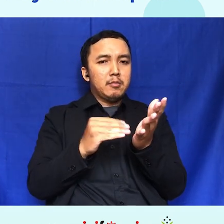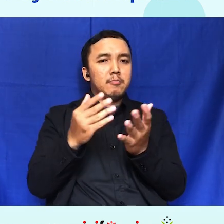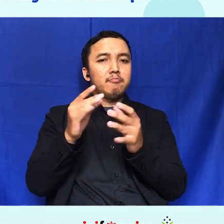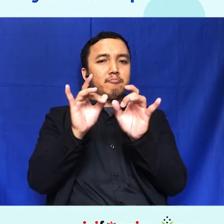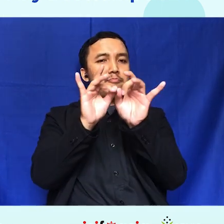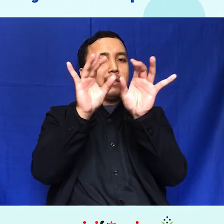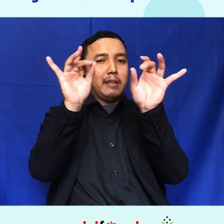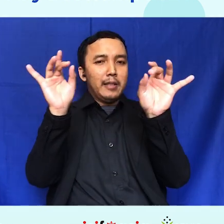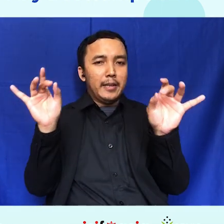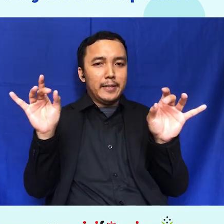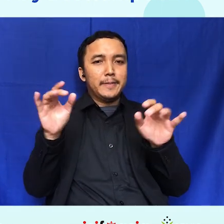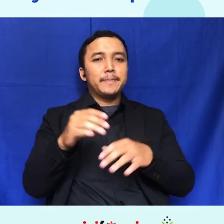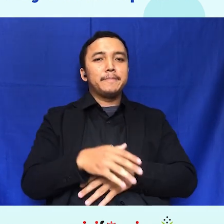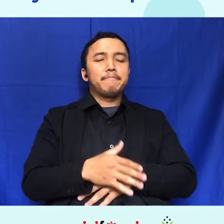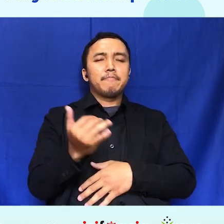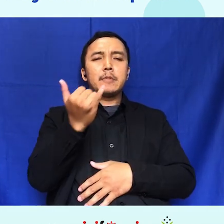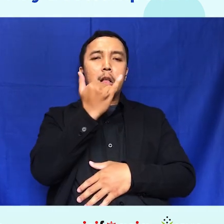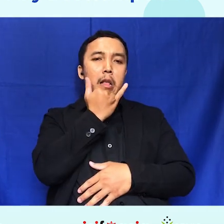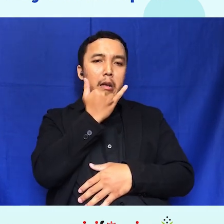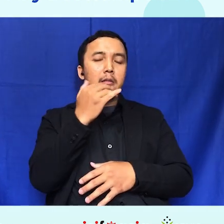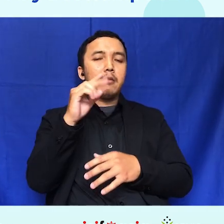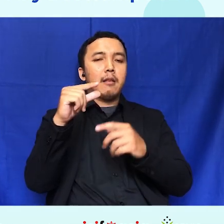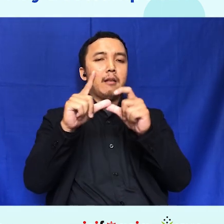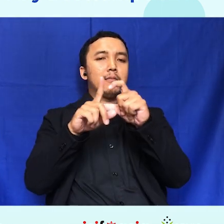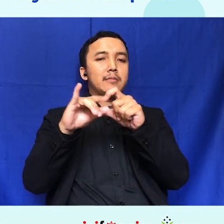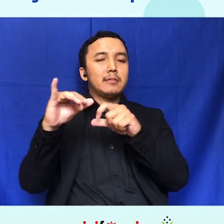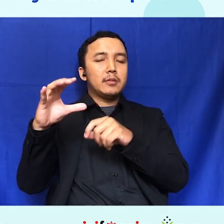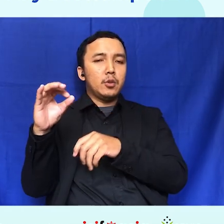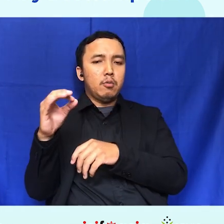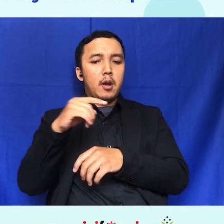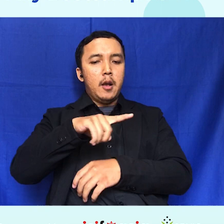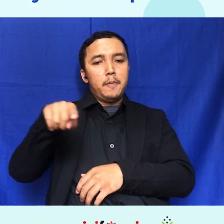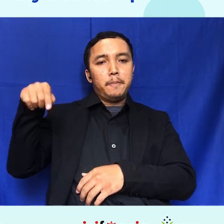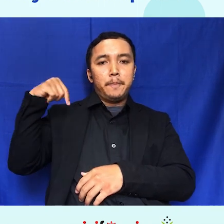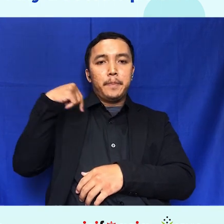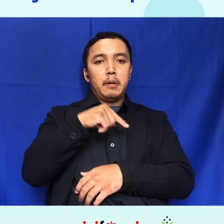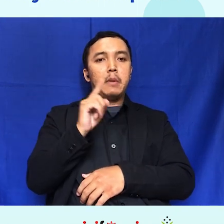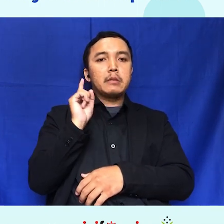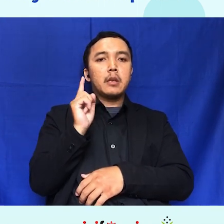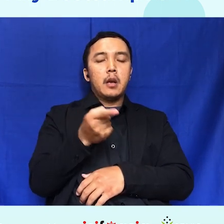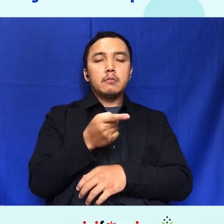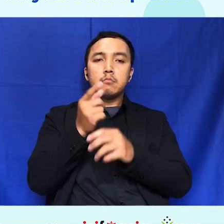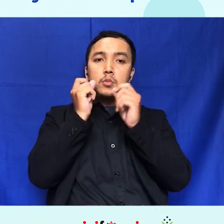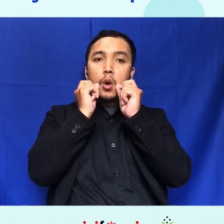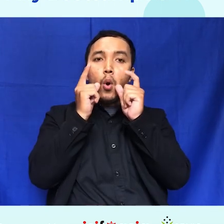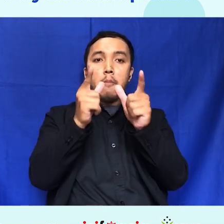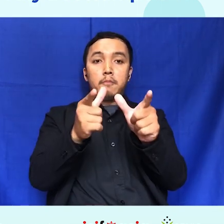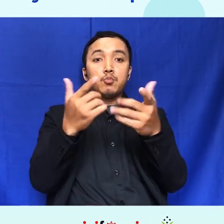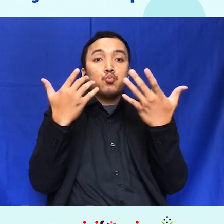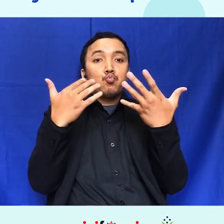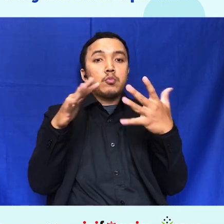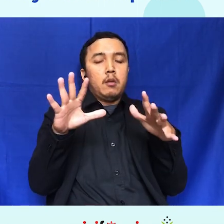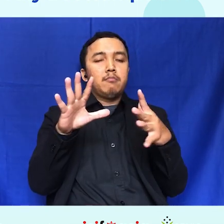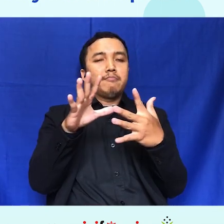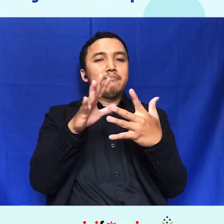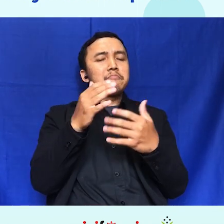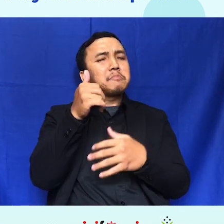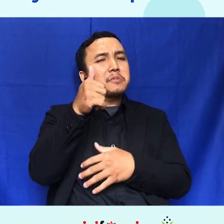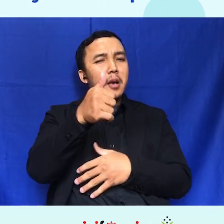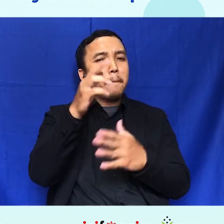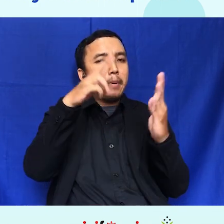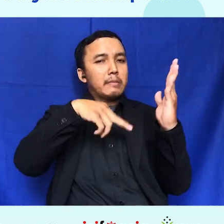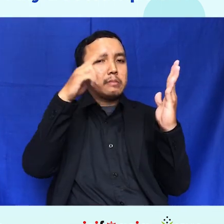2. B salah radio button checked 2 of 2. Kami juga memastikan jawaban yang dipilih terbaca oleh screen